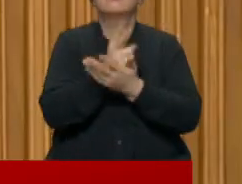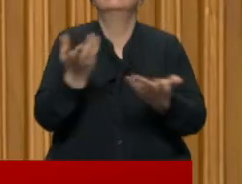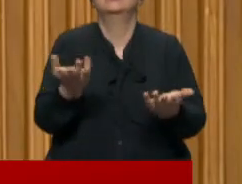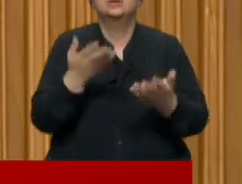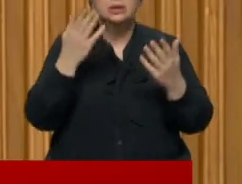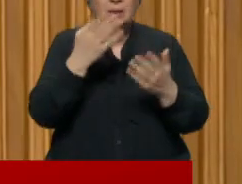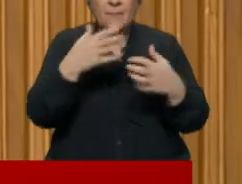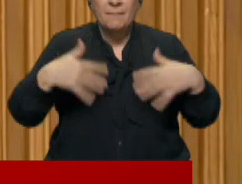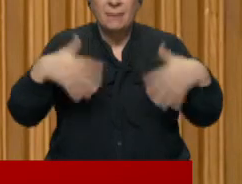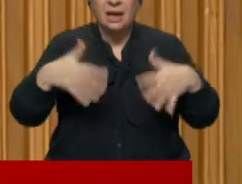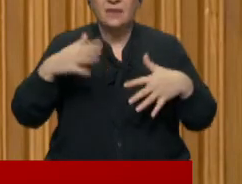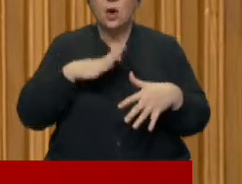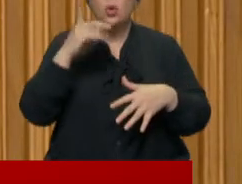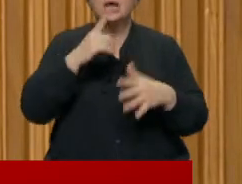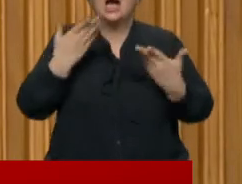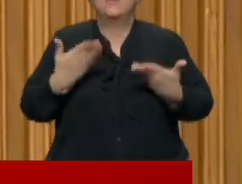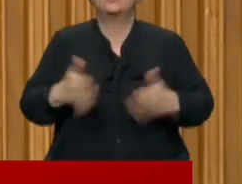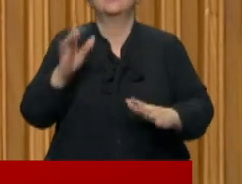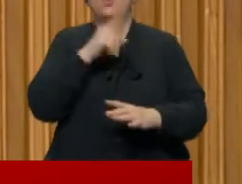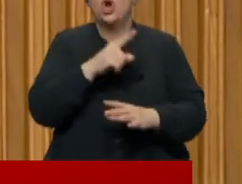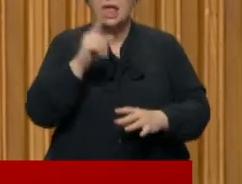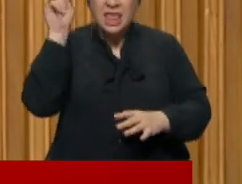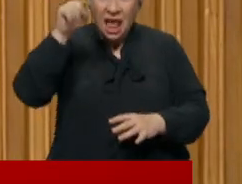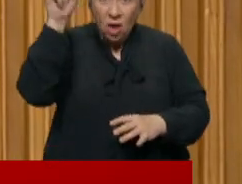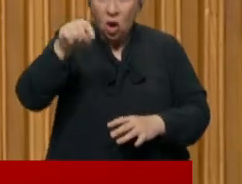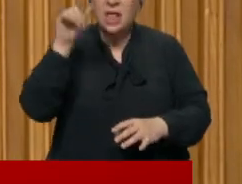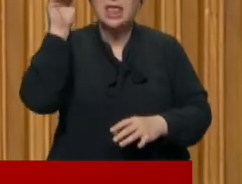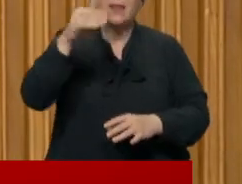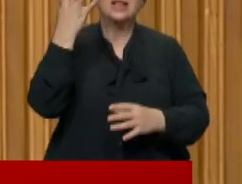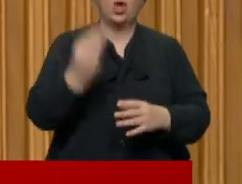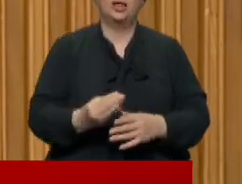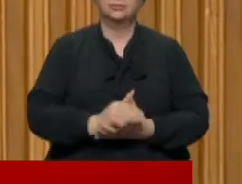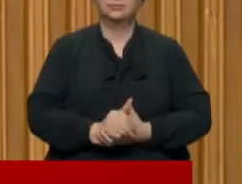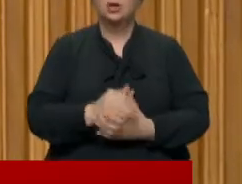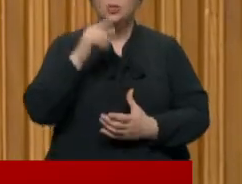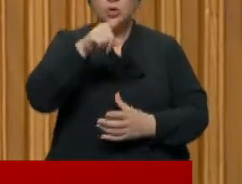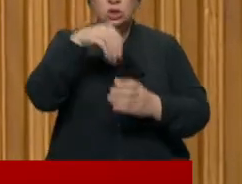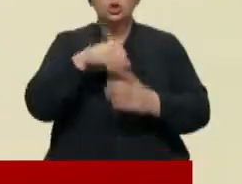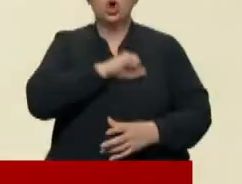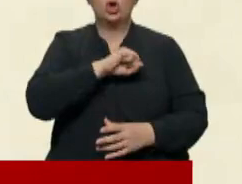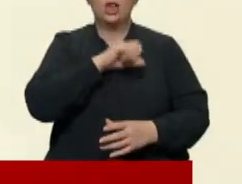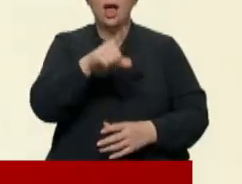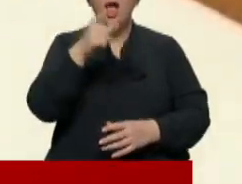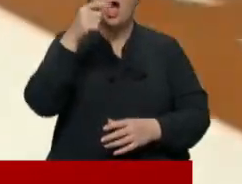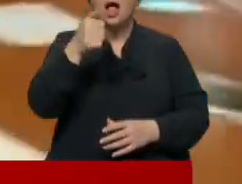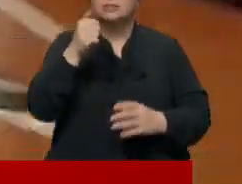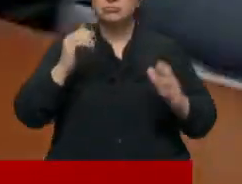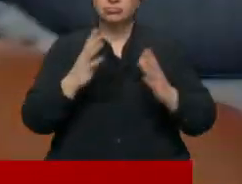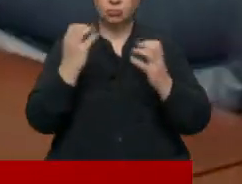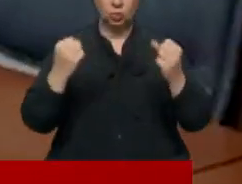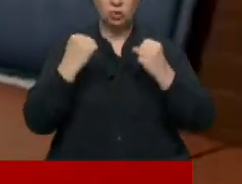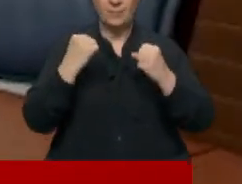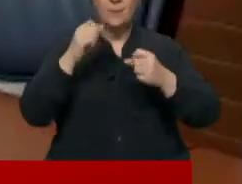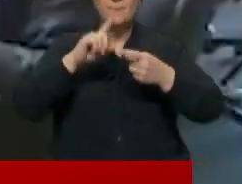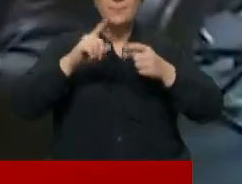Panik içindeler. O nedenle hazmedemiyorlar. Geliyor, gelmekte olan. Bunun için korkuyorlar. Altı muhalefet partisi